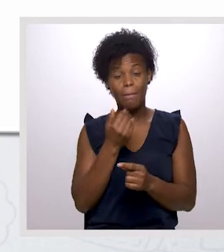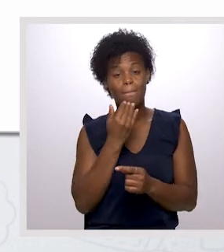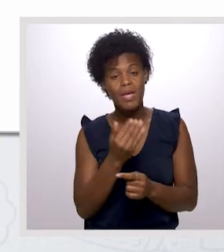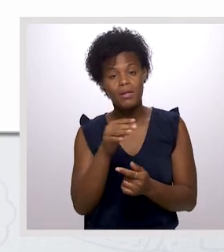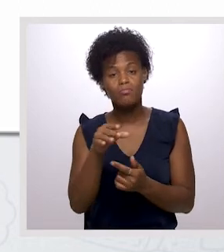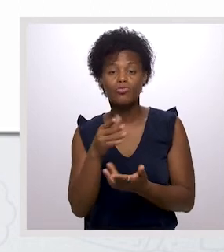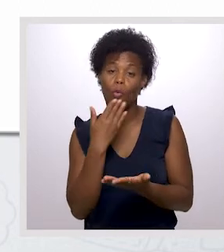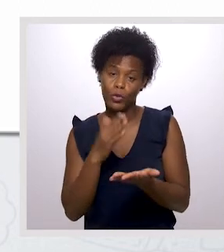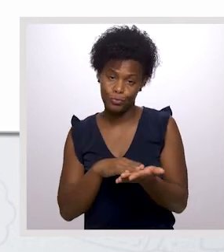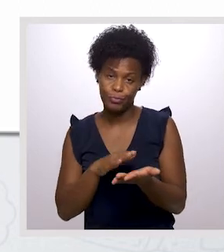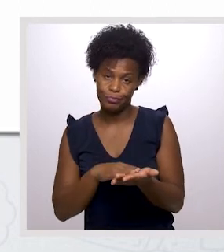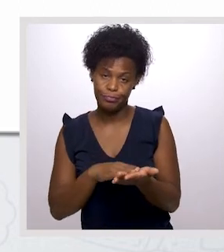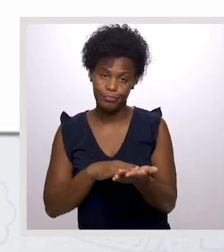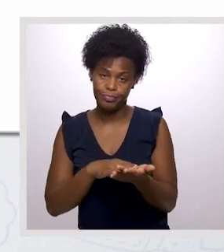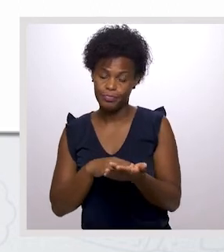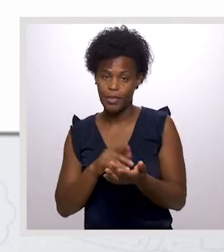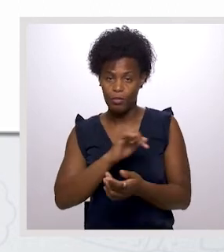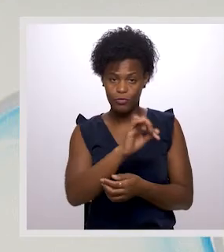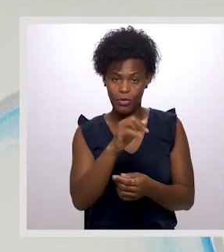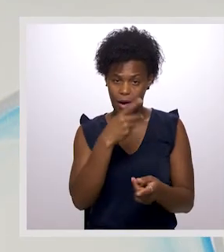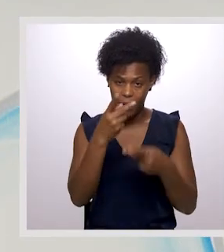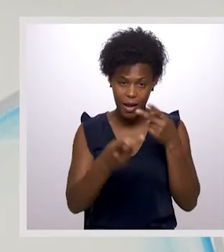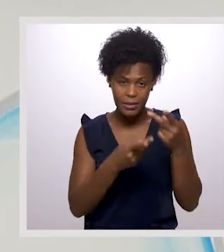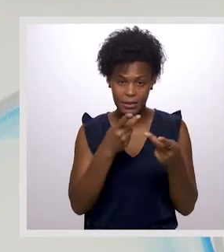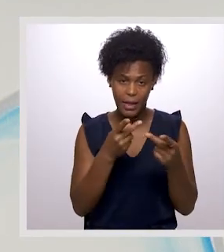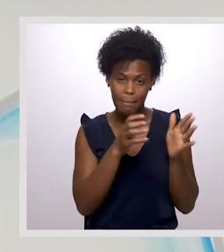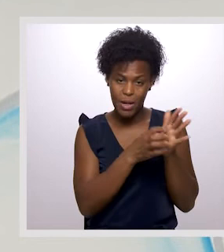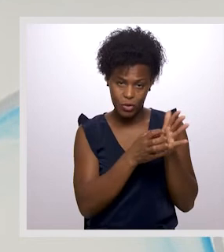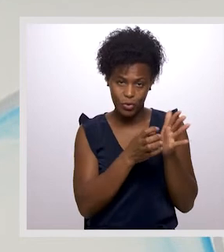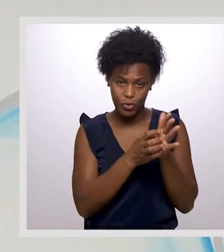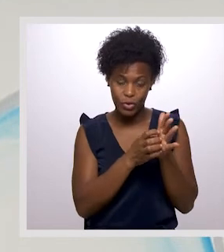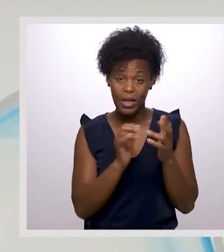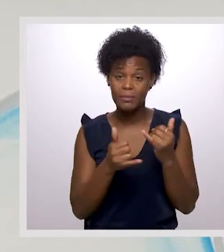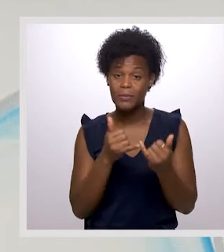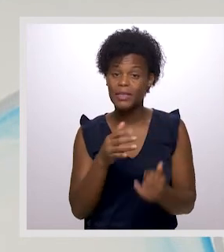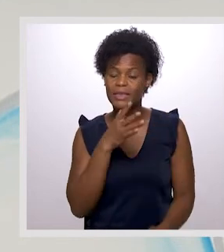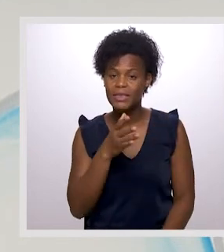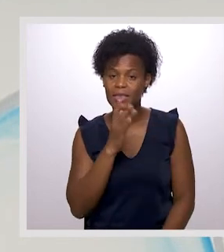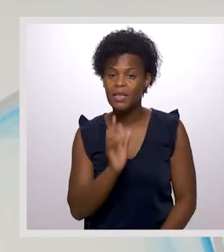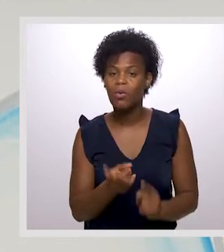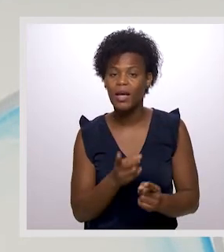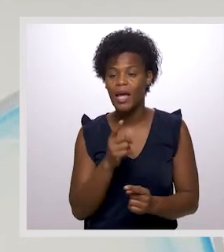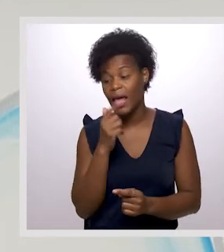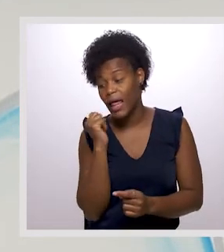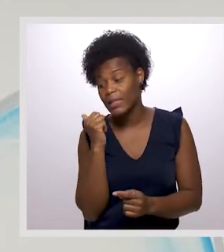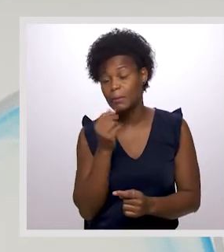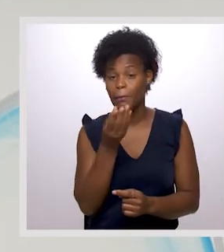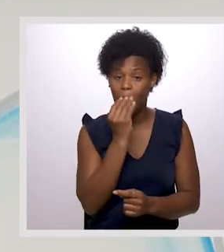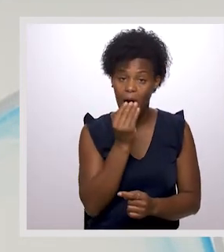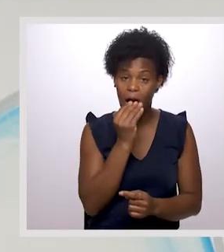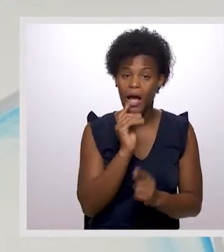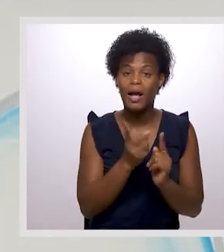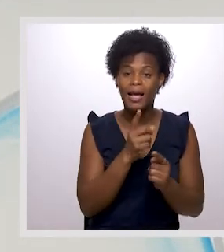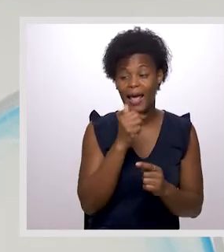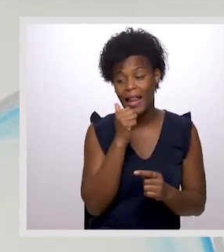au restaurant. Vous allez analyser les images et dire ce qu'ils mangent et